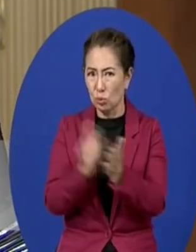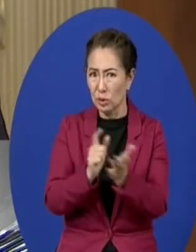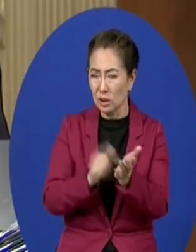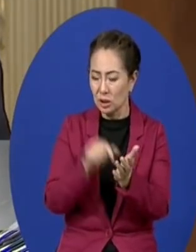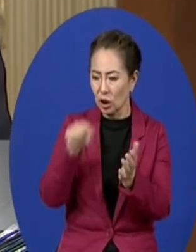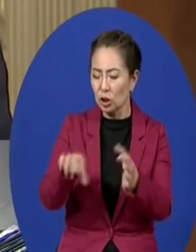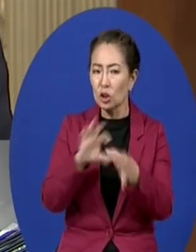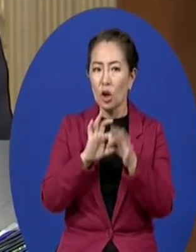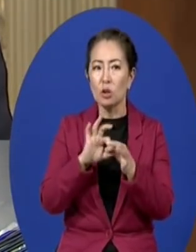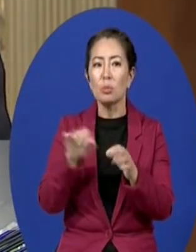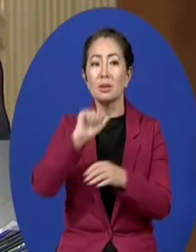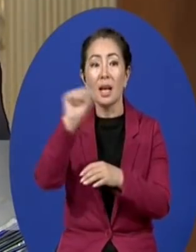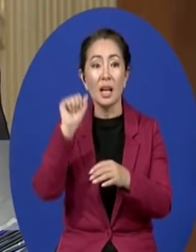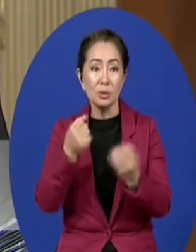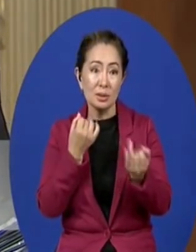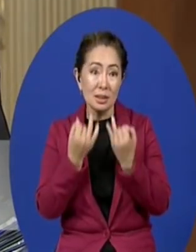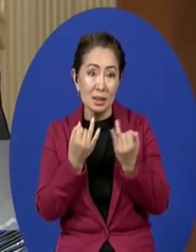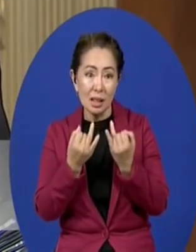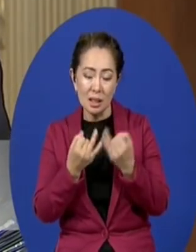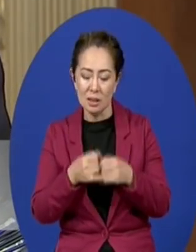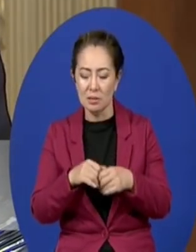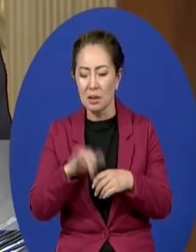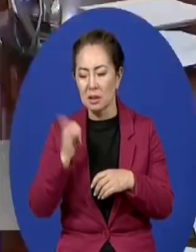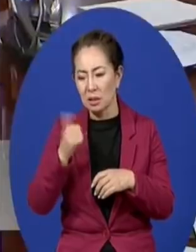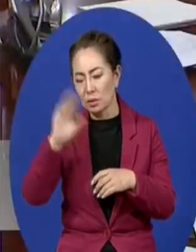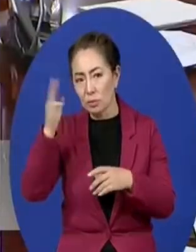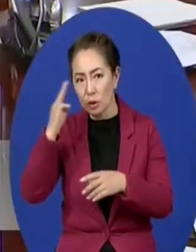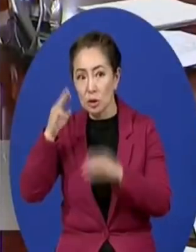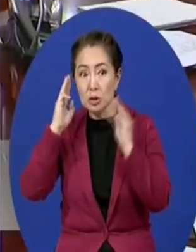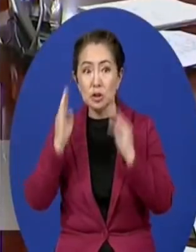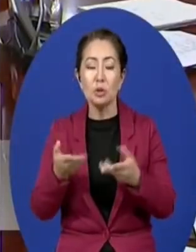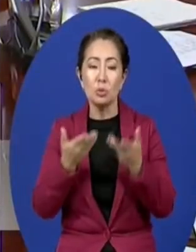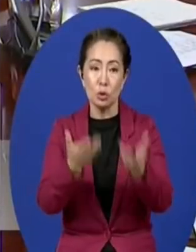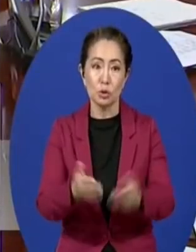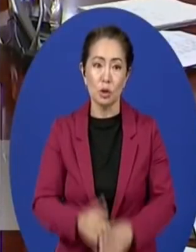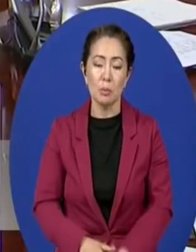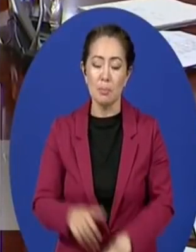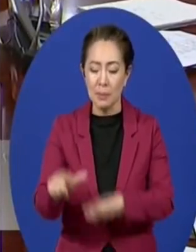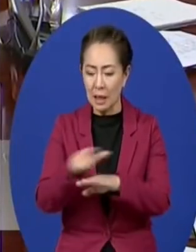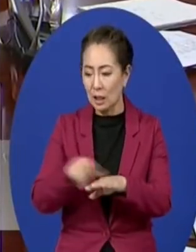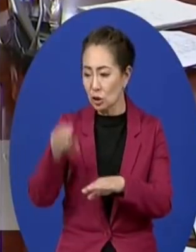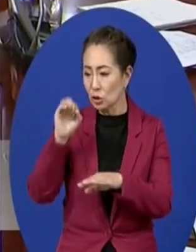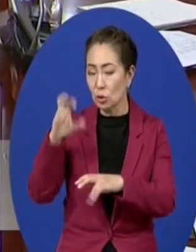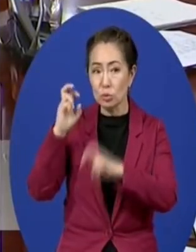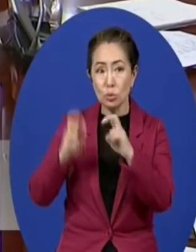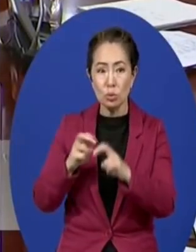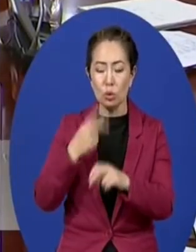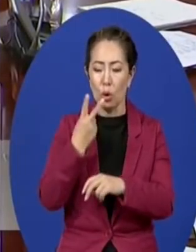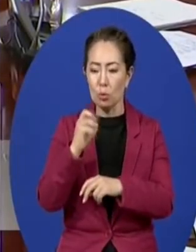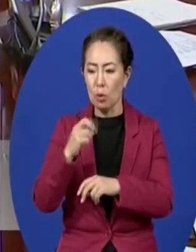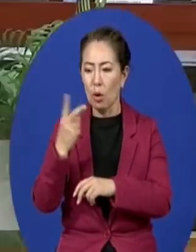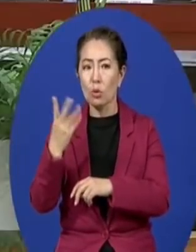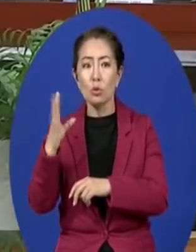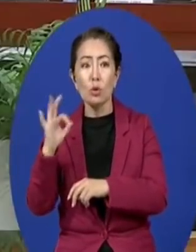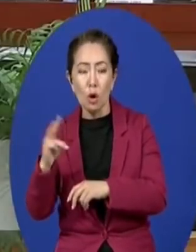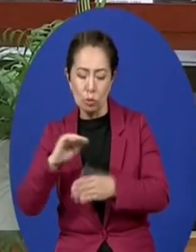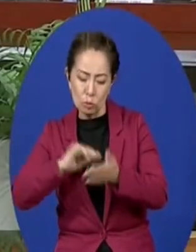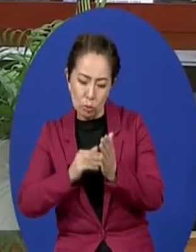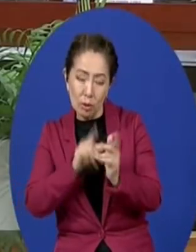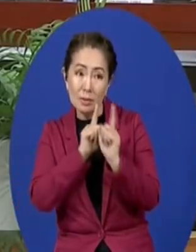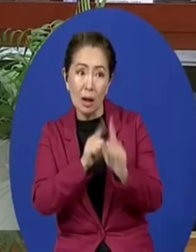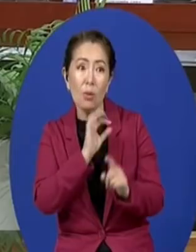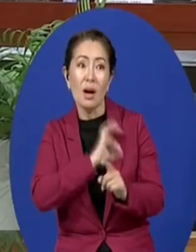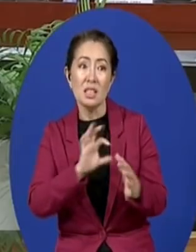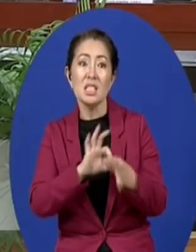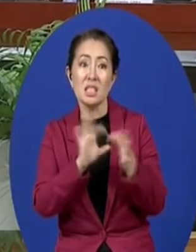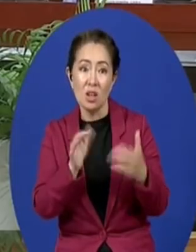энэ хүрээнд өнөөдөр асуудлуудаа ярьж бас тодорхой шийдлүүдийг гаргачихна. Газрын тас боловсруулах үйлдвэр 2024 онд төлөвлөгөө ёсоор ашиглалтанд орно.